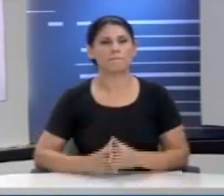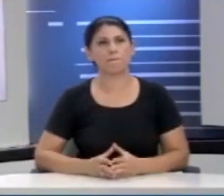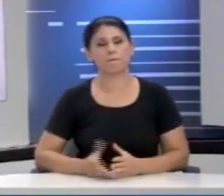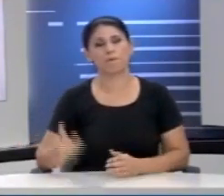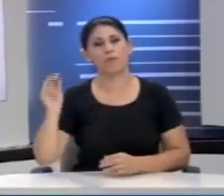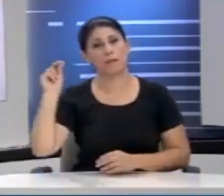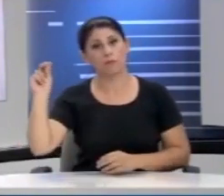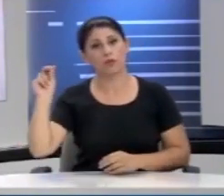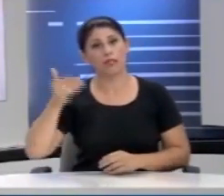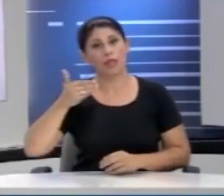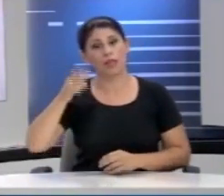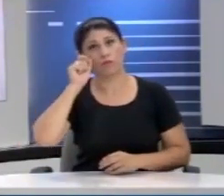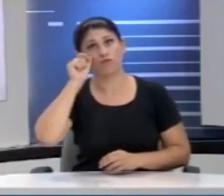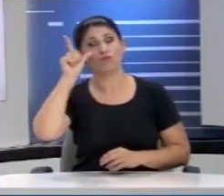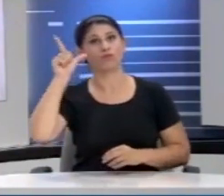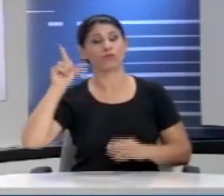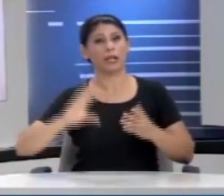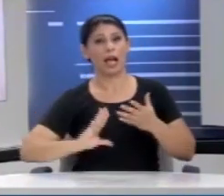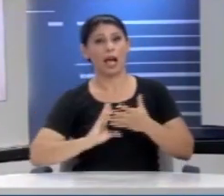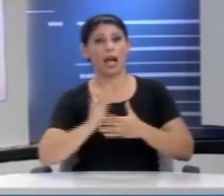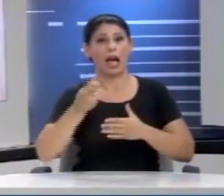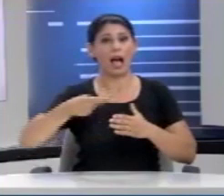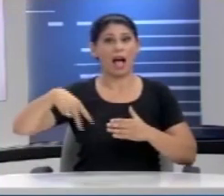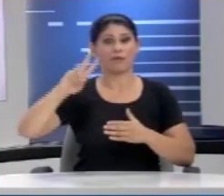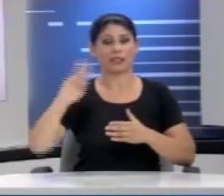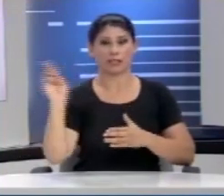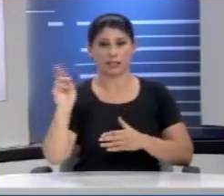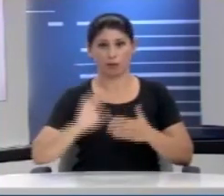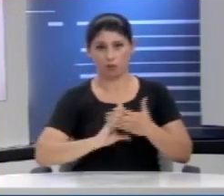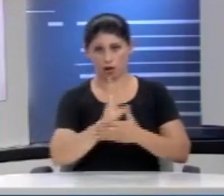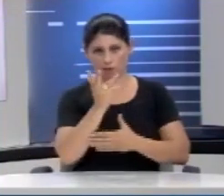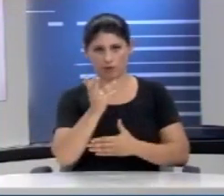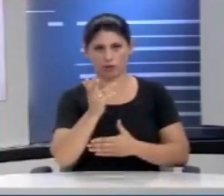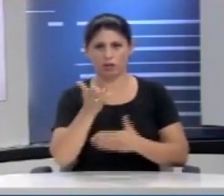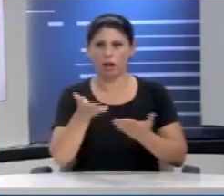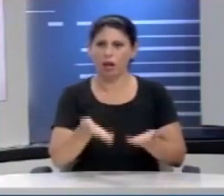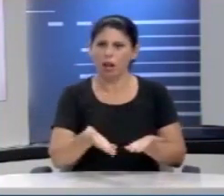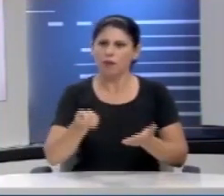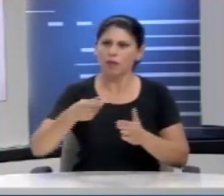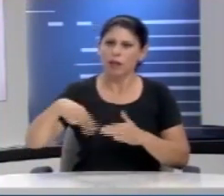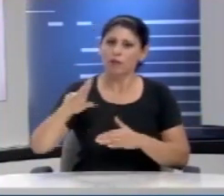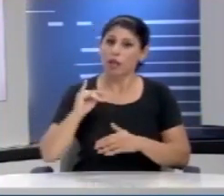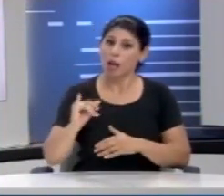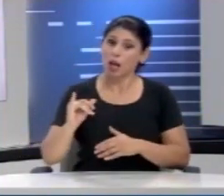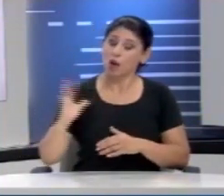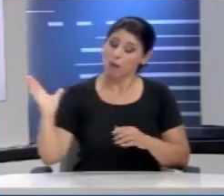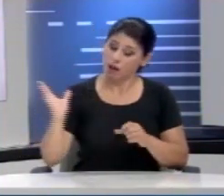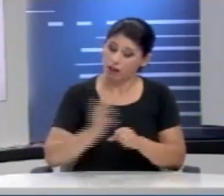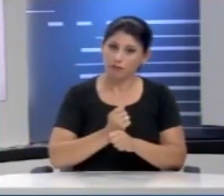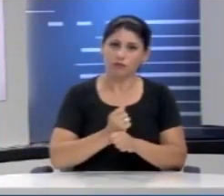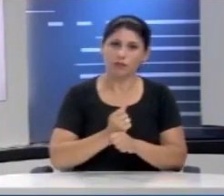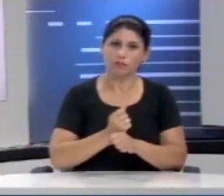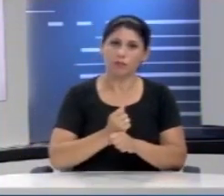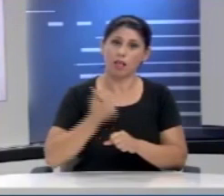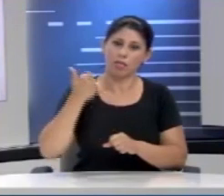η υπόσχεση για θεαματική αύξηση του ρυθμού ανάπτυξης, η οποία όμως, ακόμα κι αν επιτευχθεί,